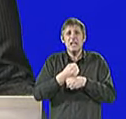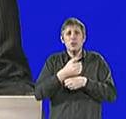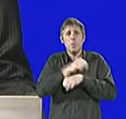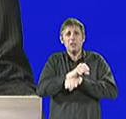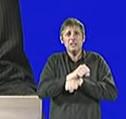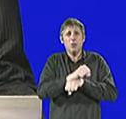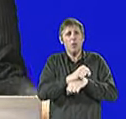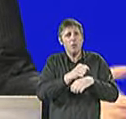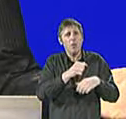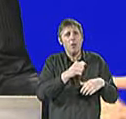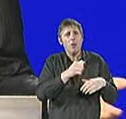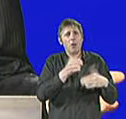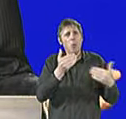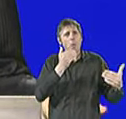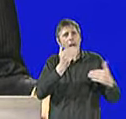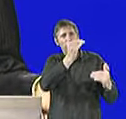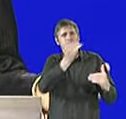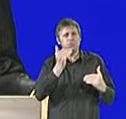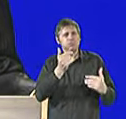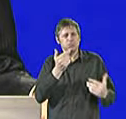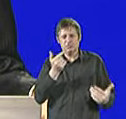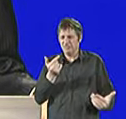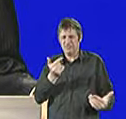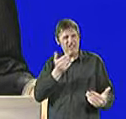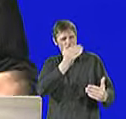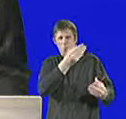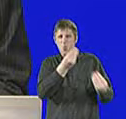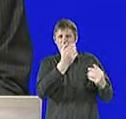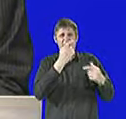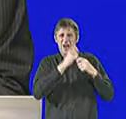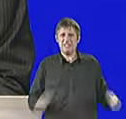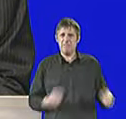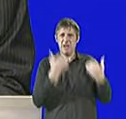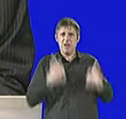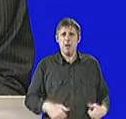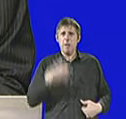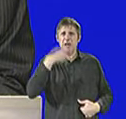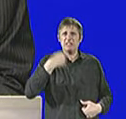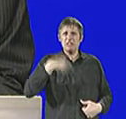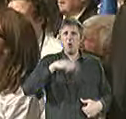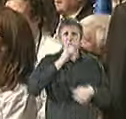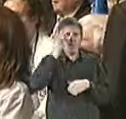fait respectueux de la personne du président de la République.